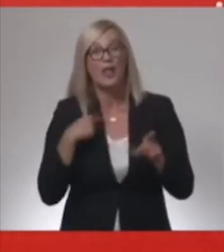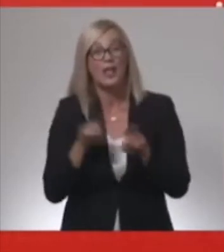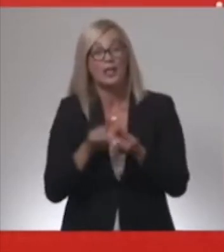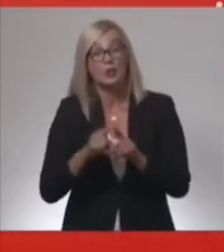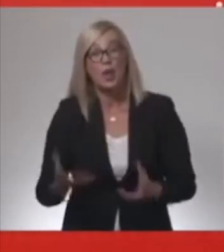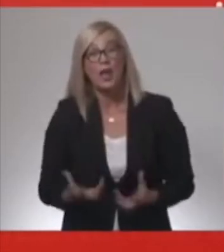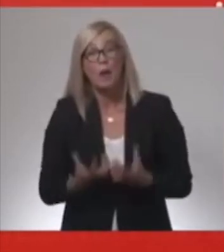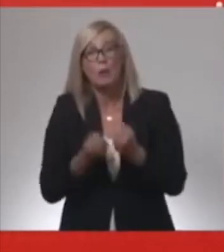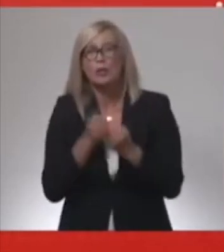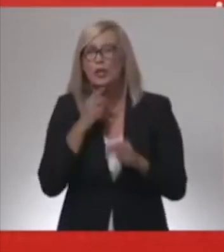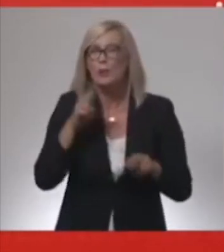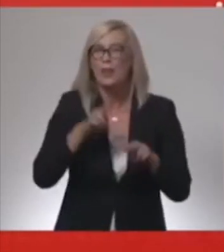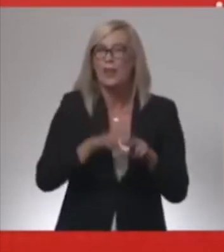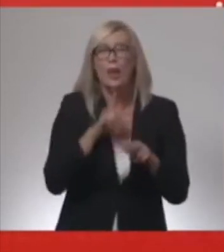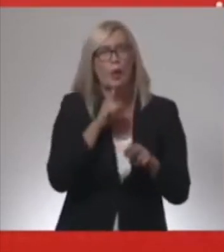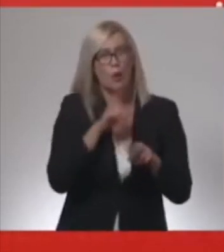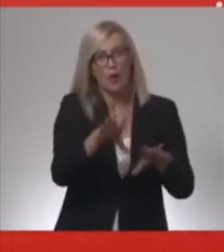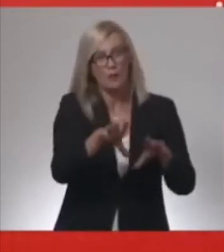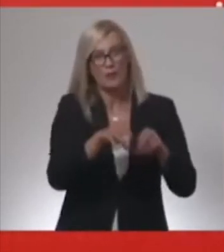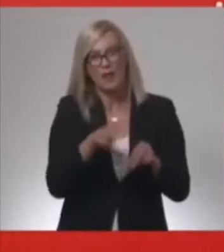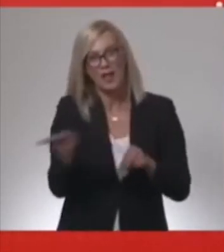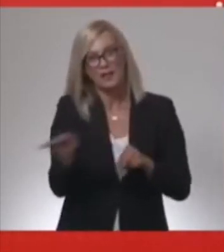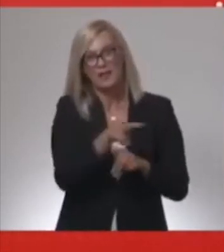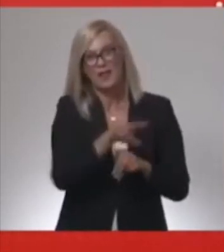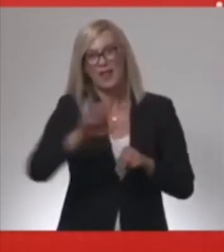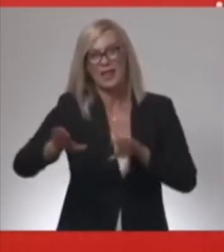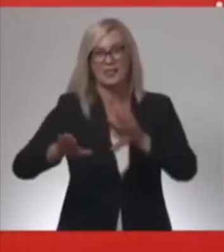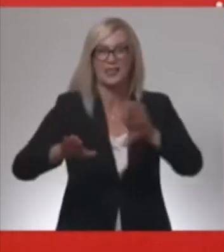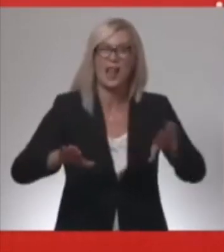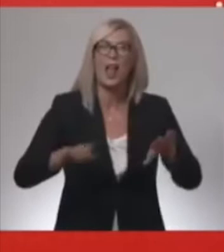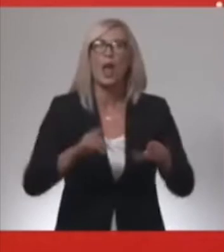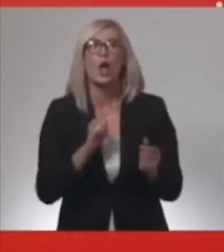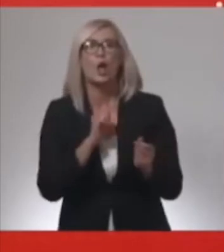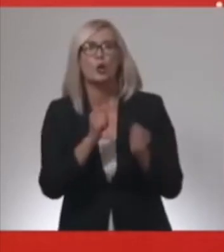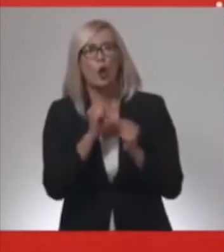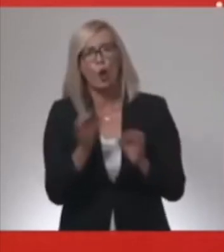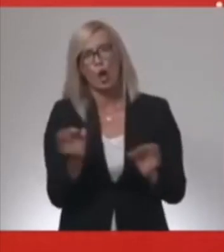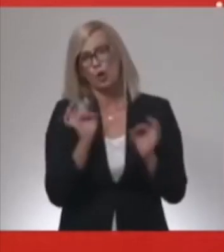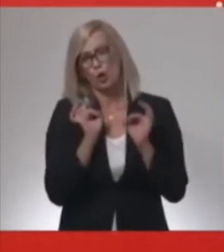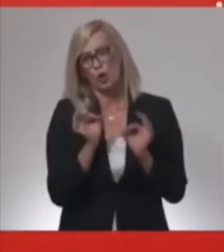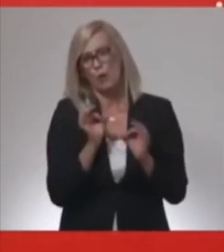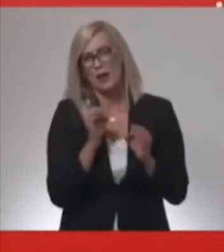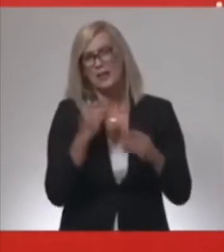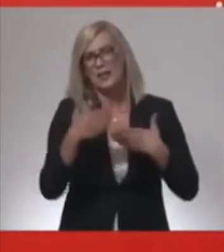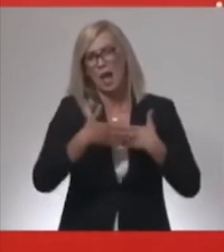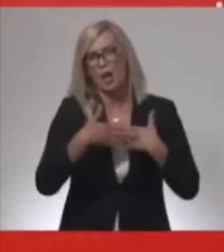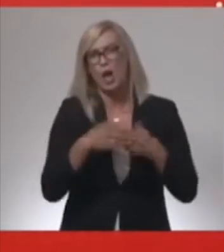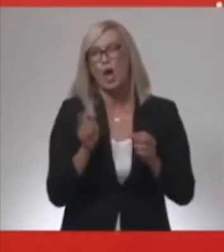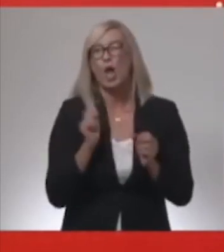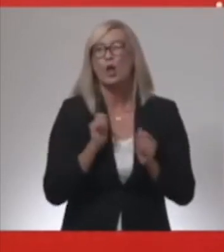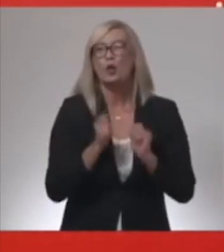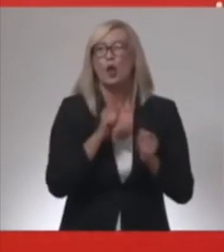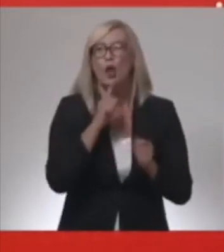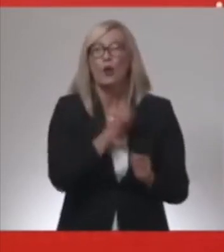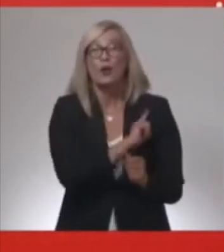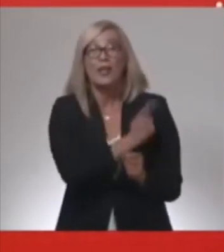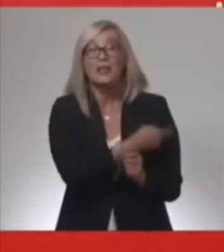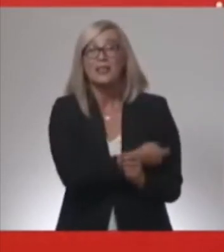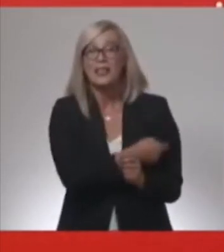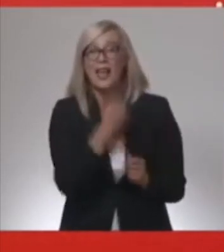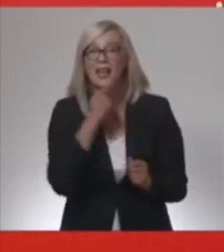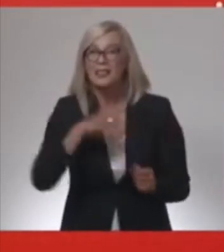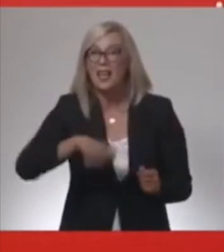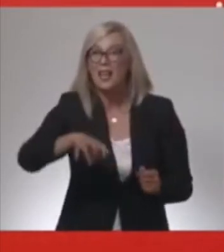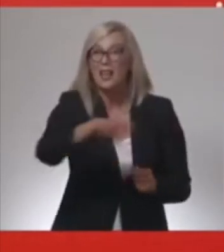dhe do të mbështesim vendimet të cilat janë zgjedhjet të cilat janë të pranueshme për dy vendet, marrëveshje për normalizim, e cila do të përforcojë